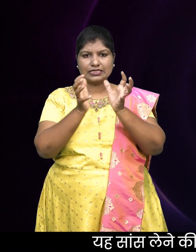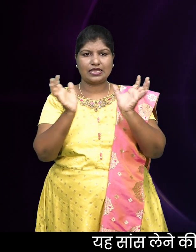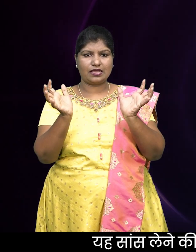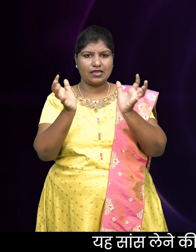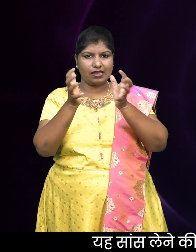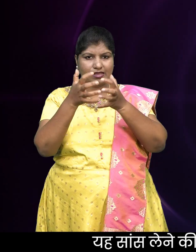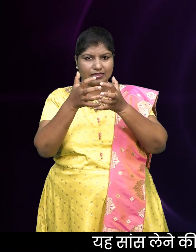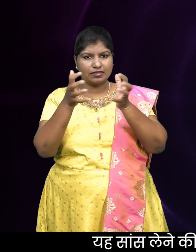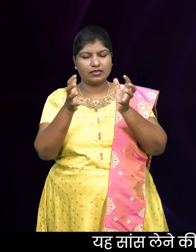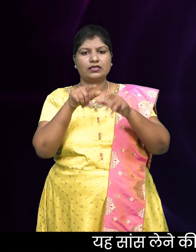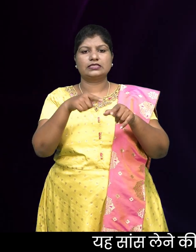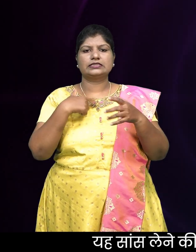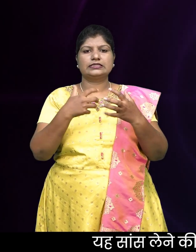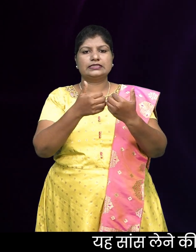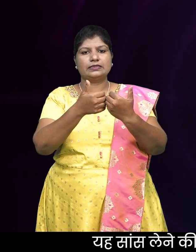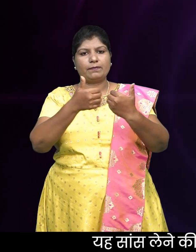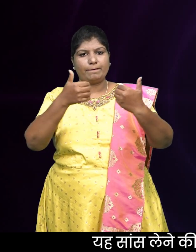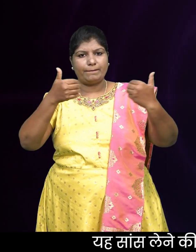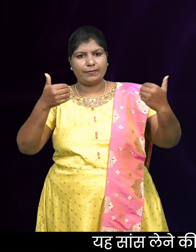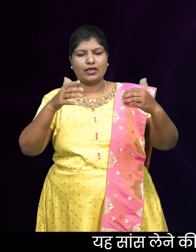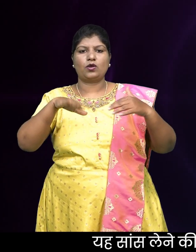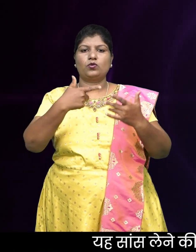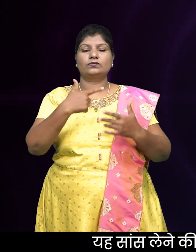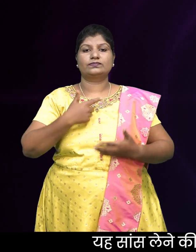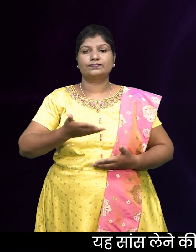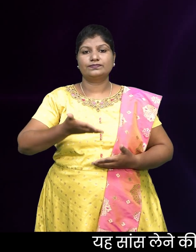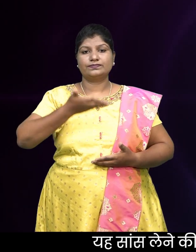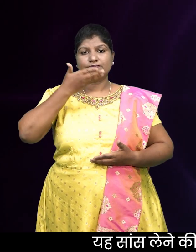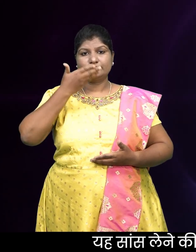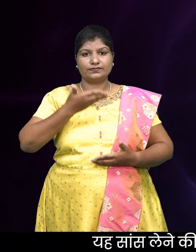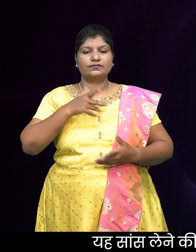दौरान सिकुड़ और फैल सकता है।